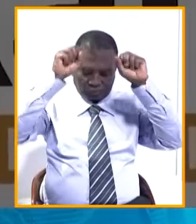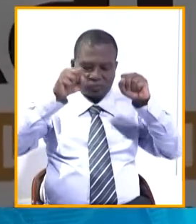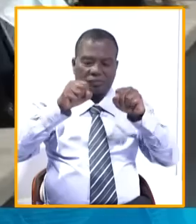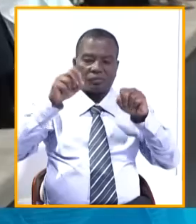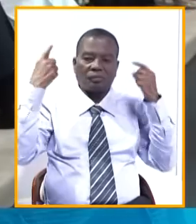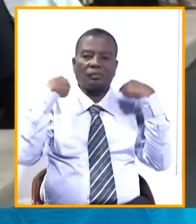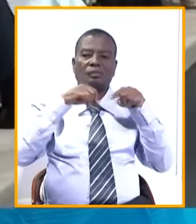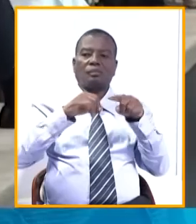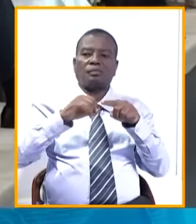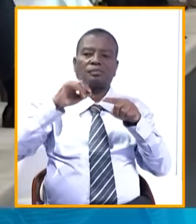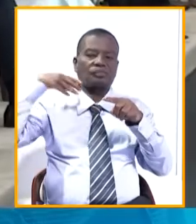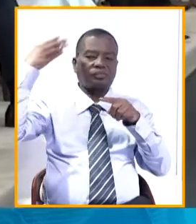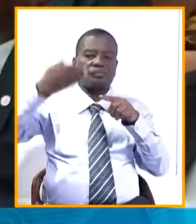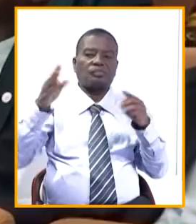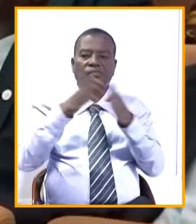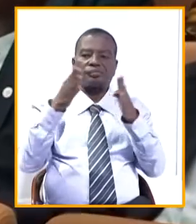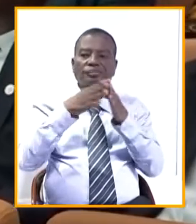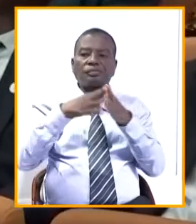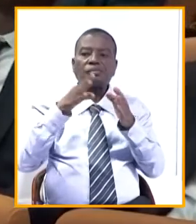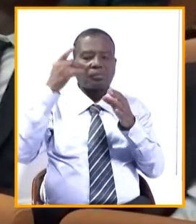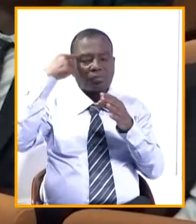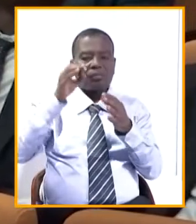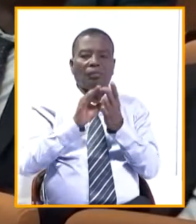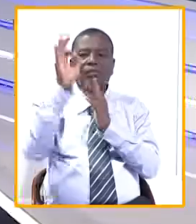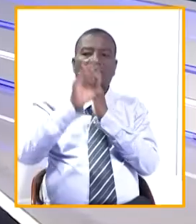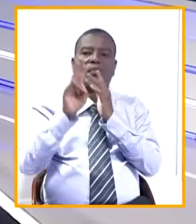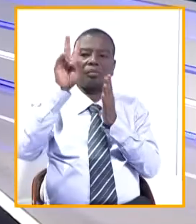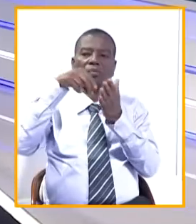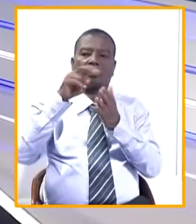au cours de la prochaine session prévue pour février 2023.